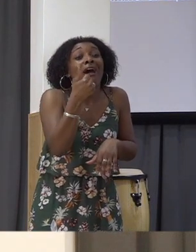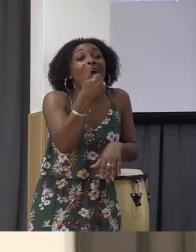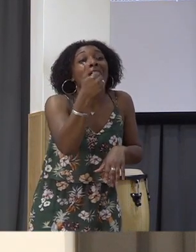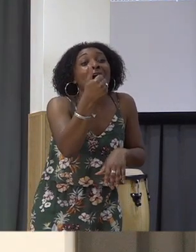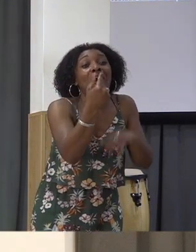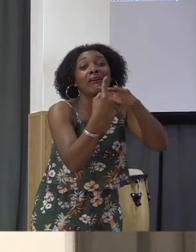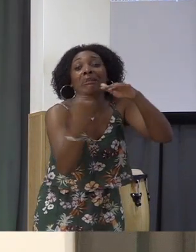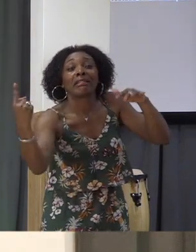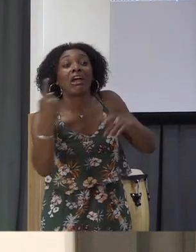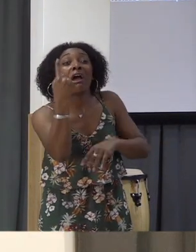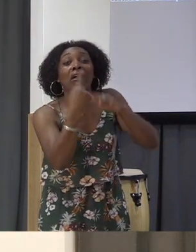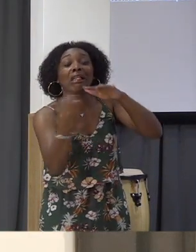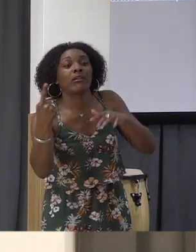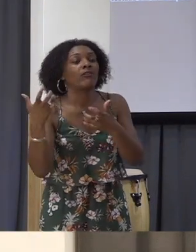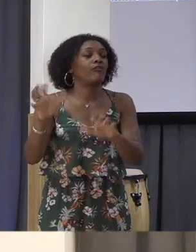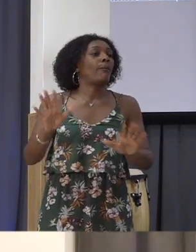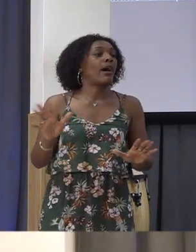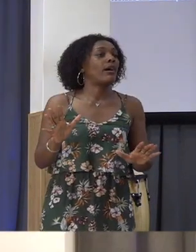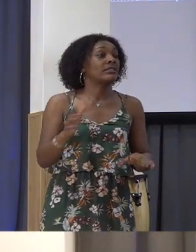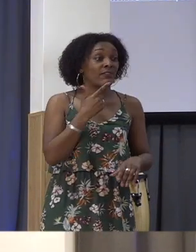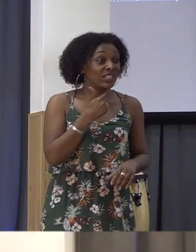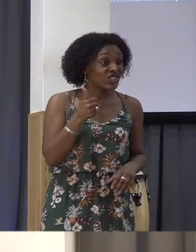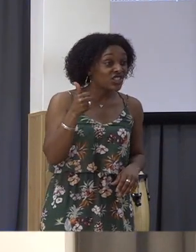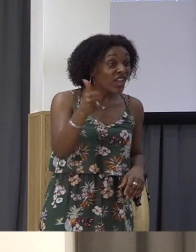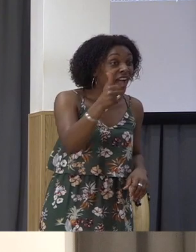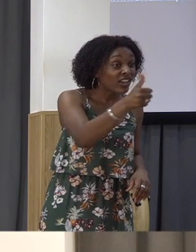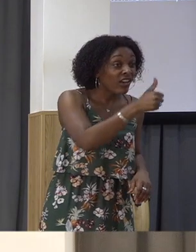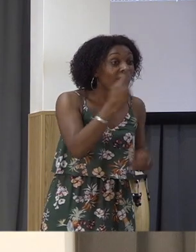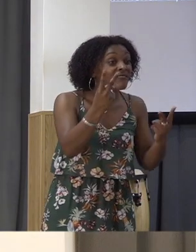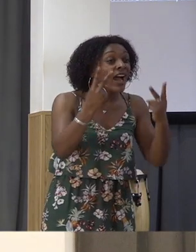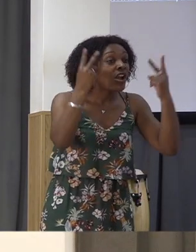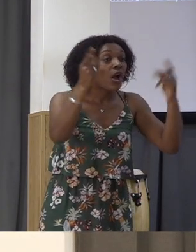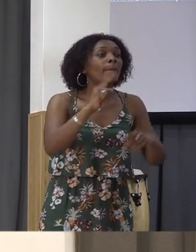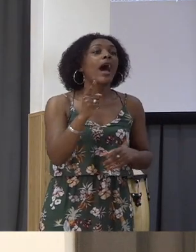Ici, il est parlé nommément de chaque brebis et non d'une proportion.